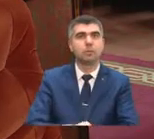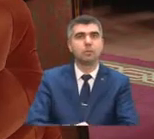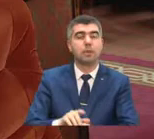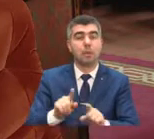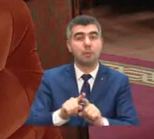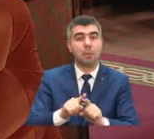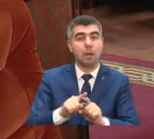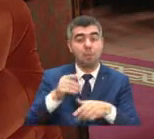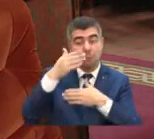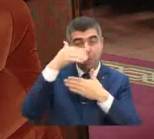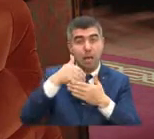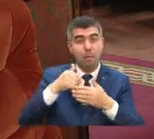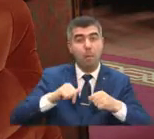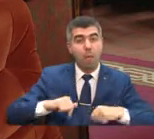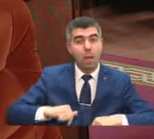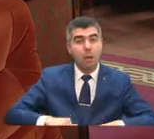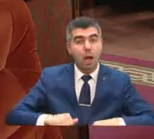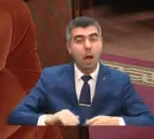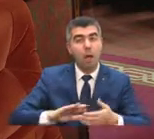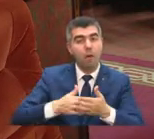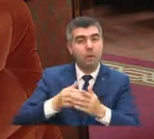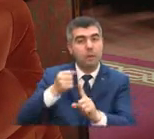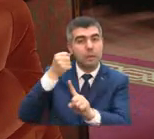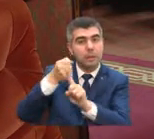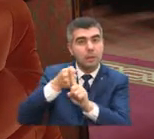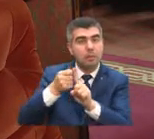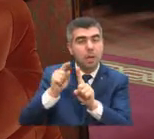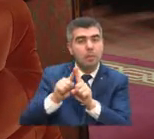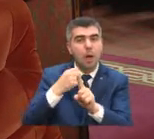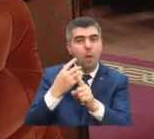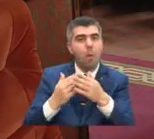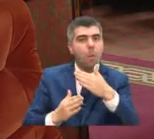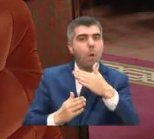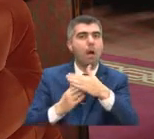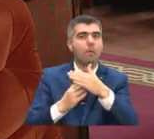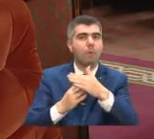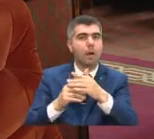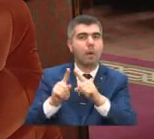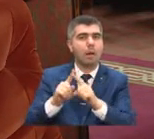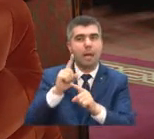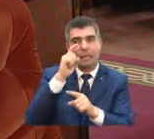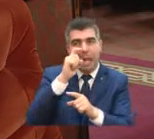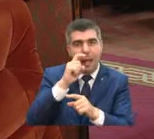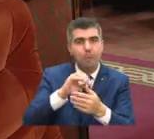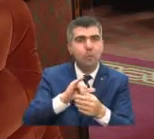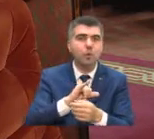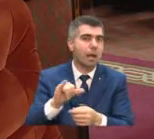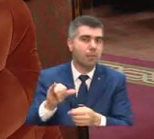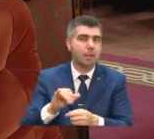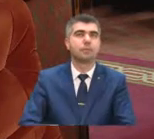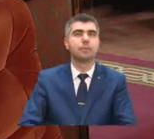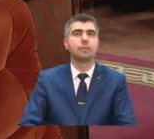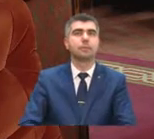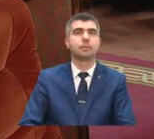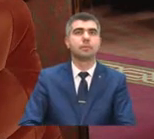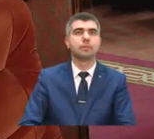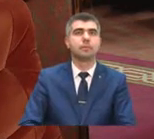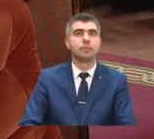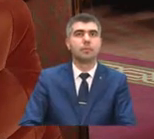هذه البرامج، والهدف ديالو الاساسي هو الحد من هذه المعاناه. فيما يخص